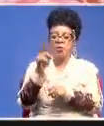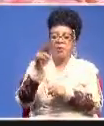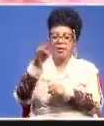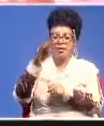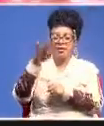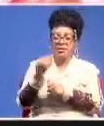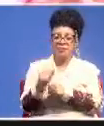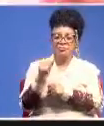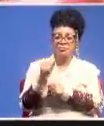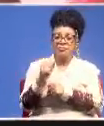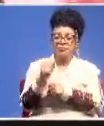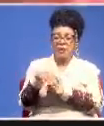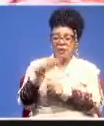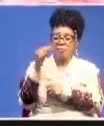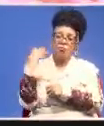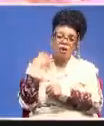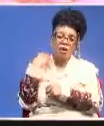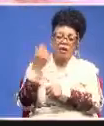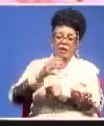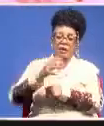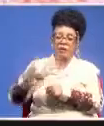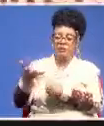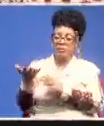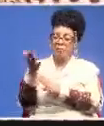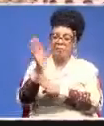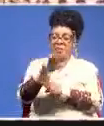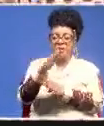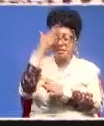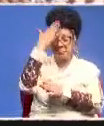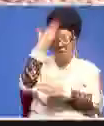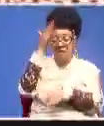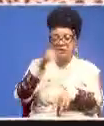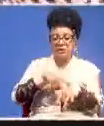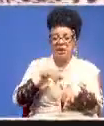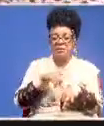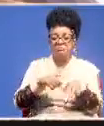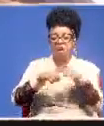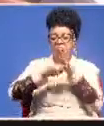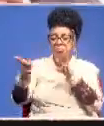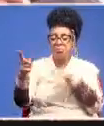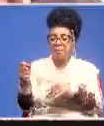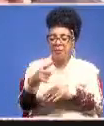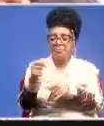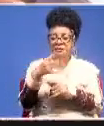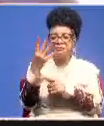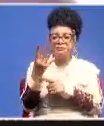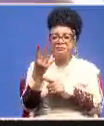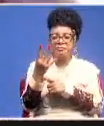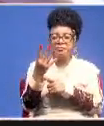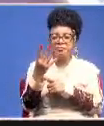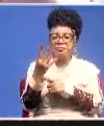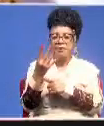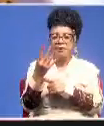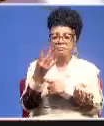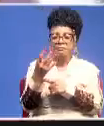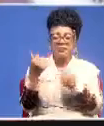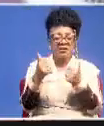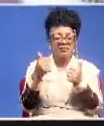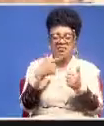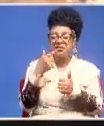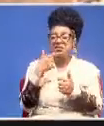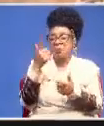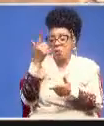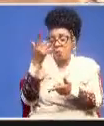Kuhihia, kaunti ya Murang'a, alirejea Jumatatu baada ya kutoweka kwa miezi 4, asiseme kilichomfanya